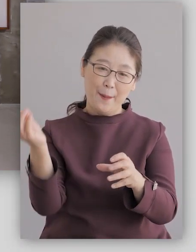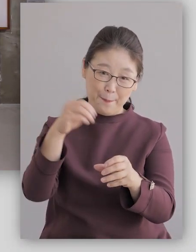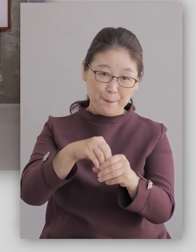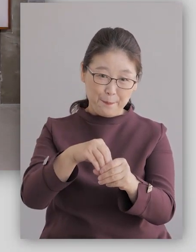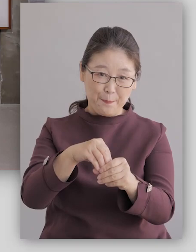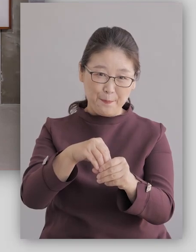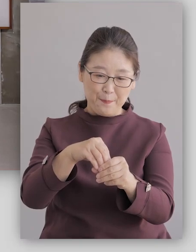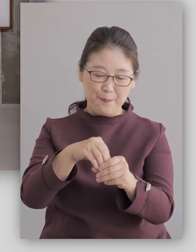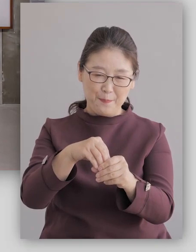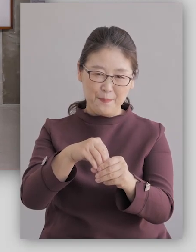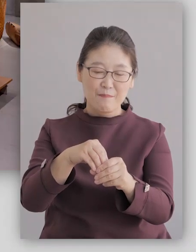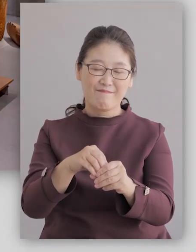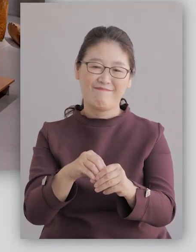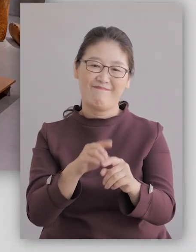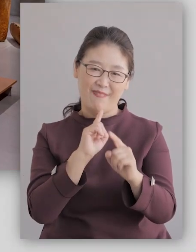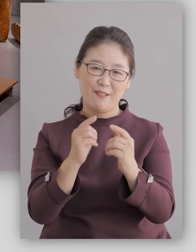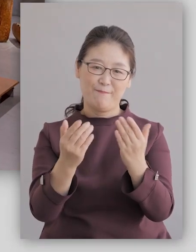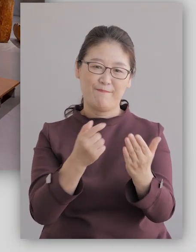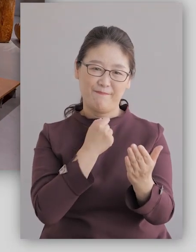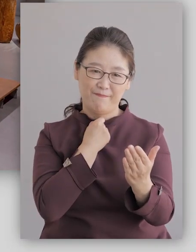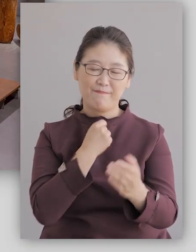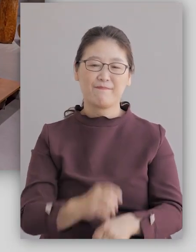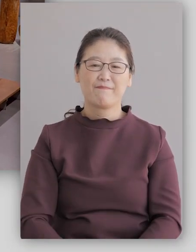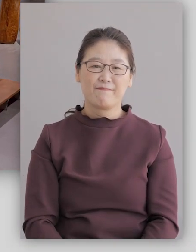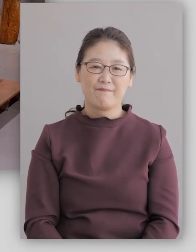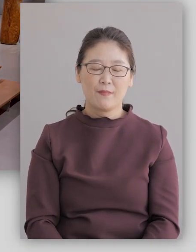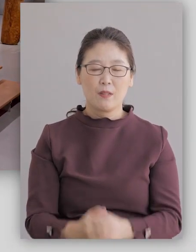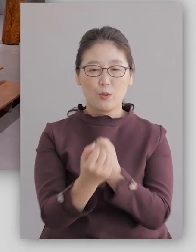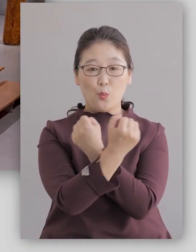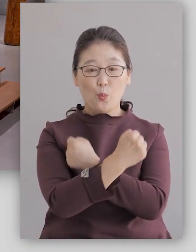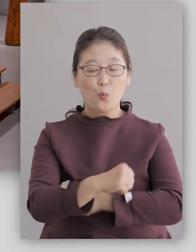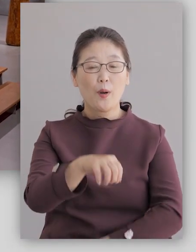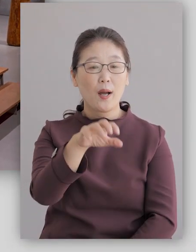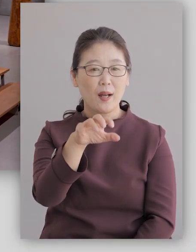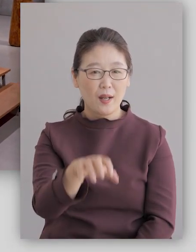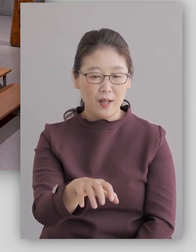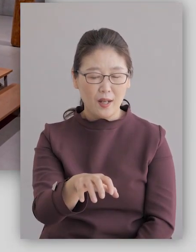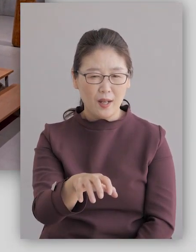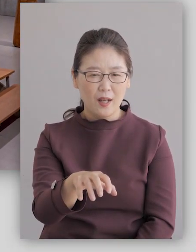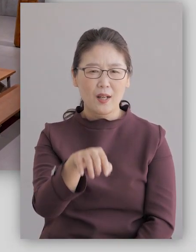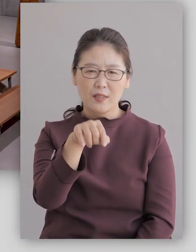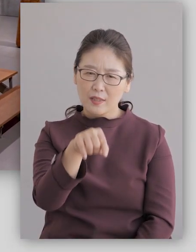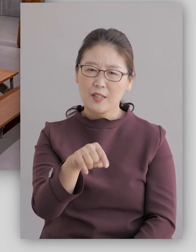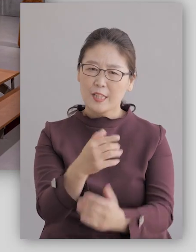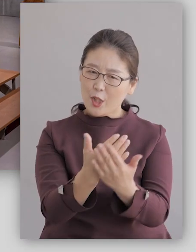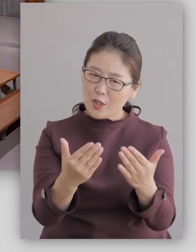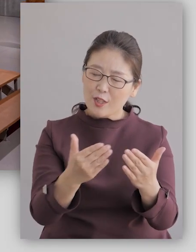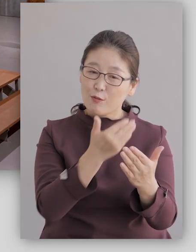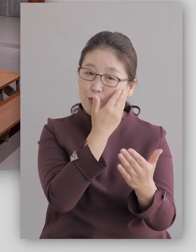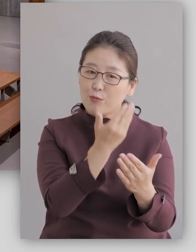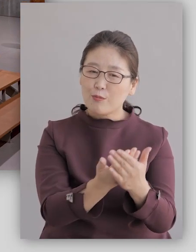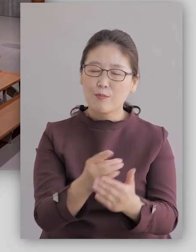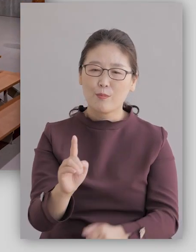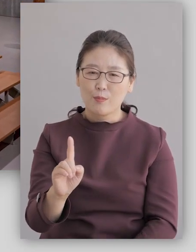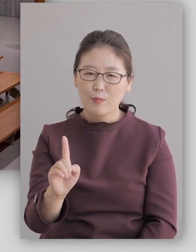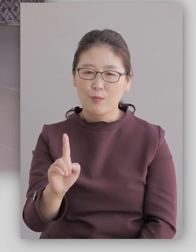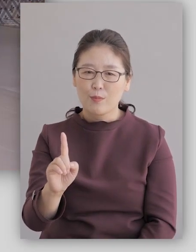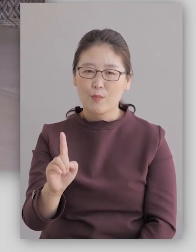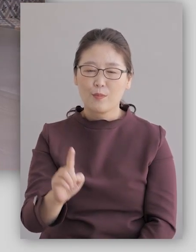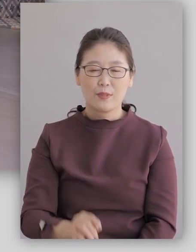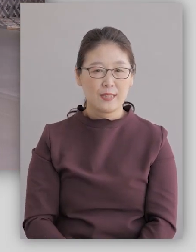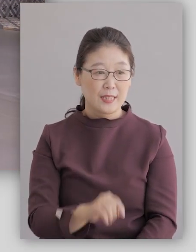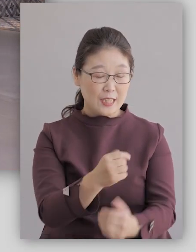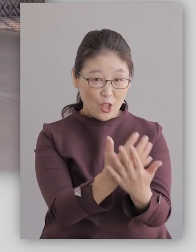바라봤다는 것을 좀 말씀드리고 싶습니다. 광장을 하면서 가장 중요하게 생각했던 것은